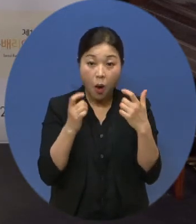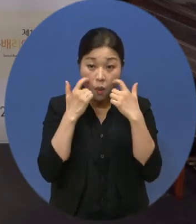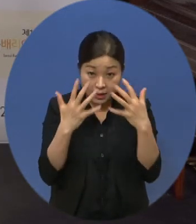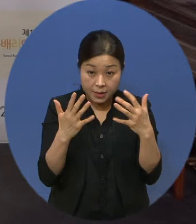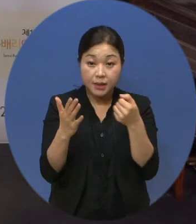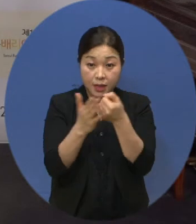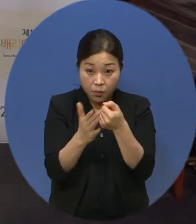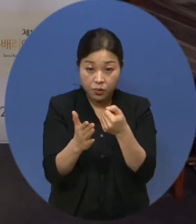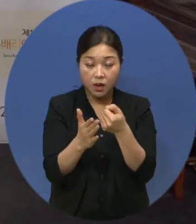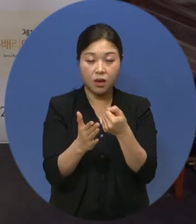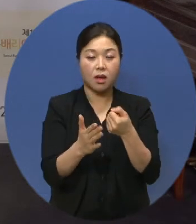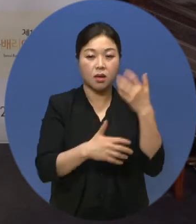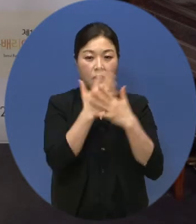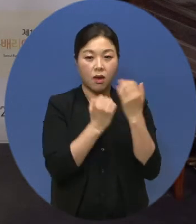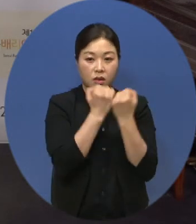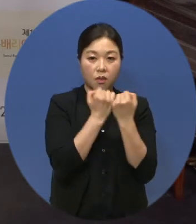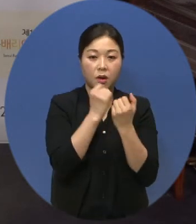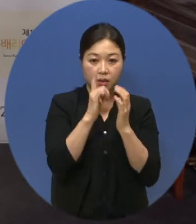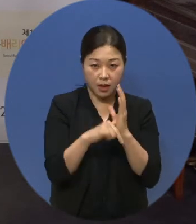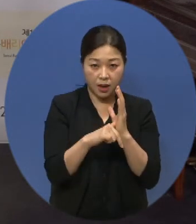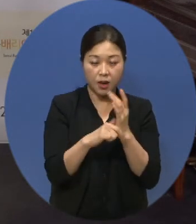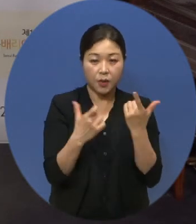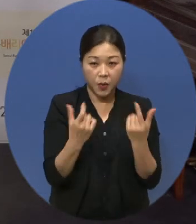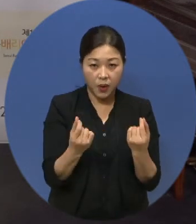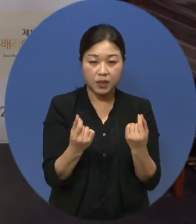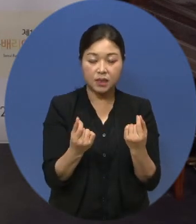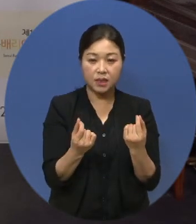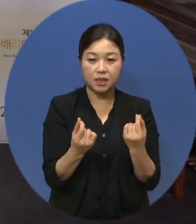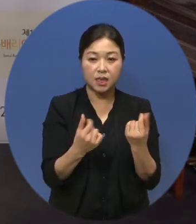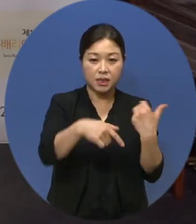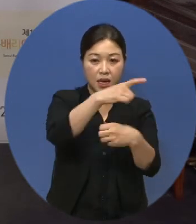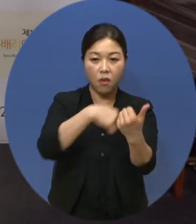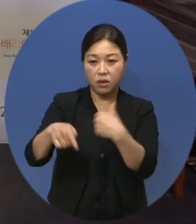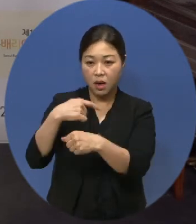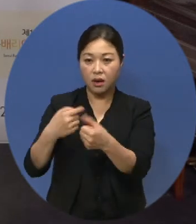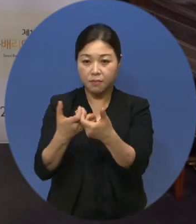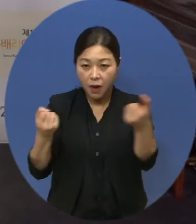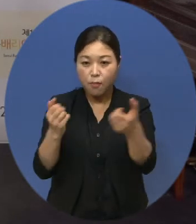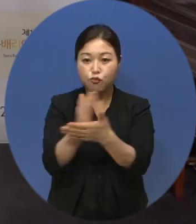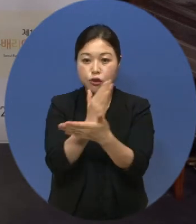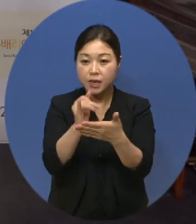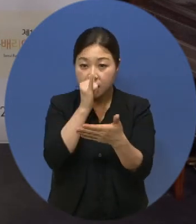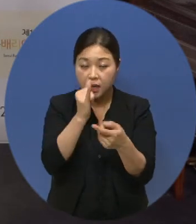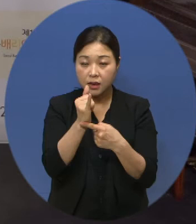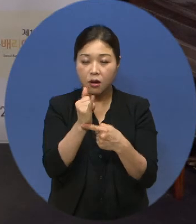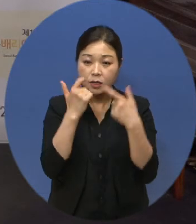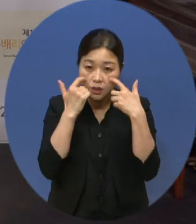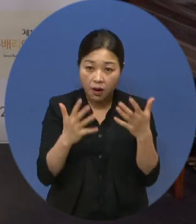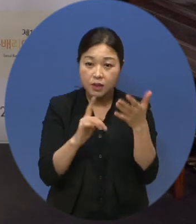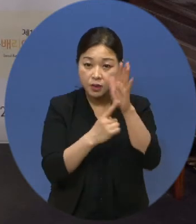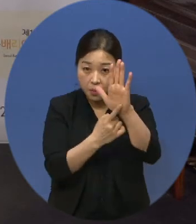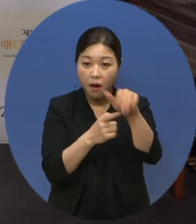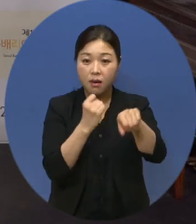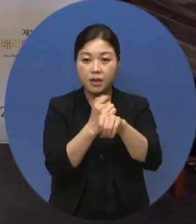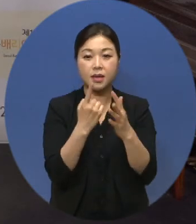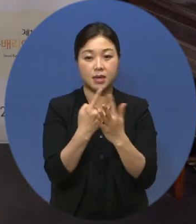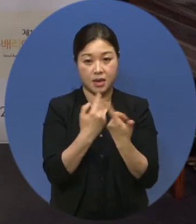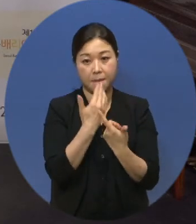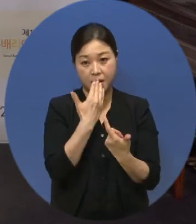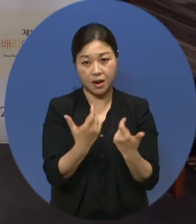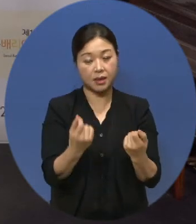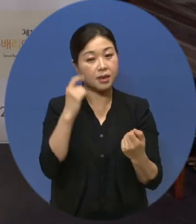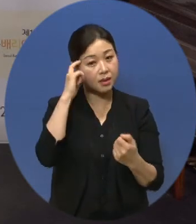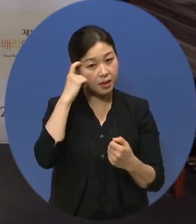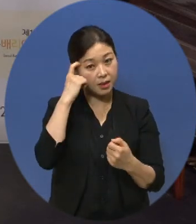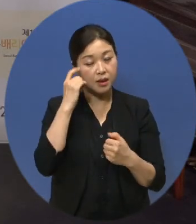이제 명확히 짚어드려야 영화를 이해하는데 오독이 되지 않겠다라는 네. 생각이